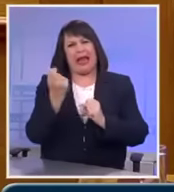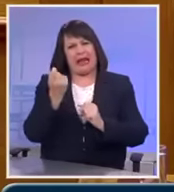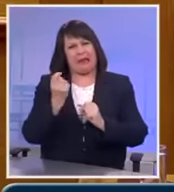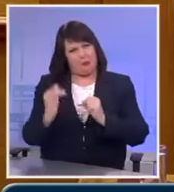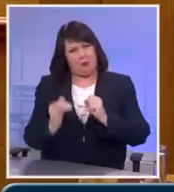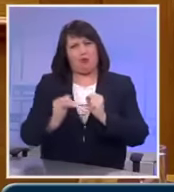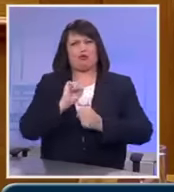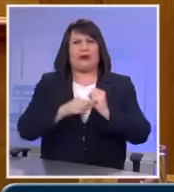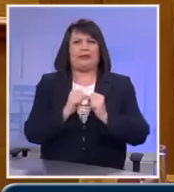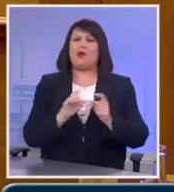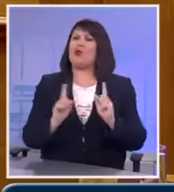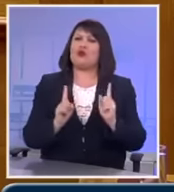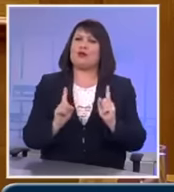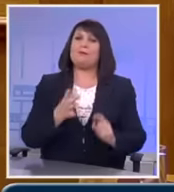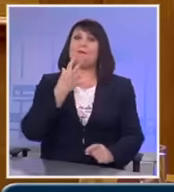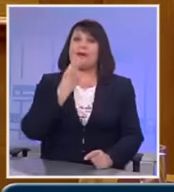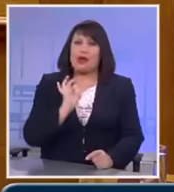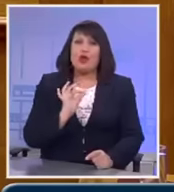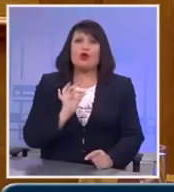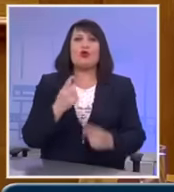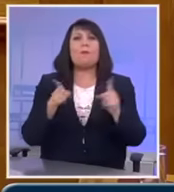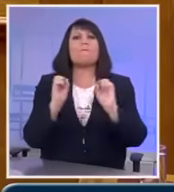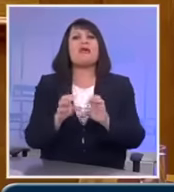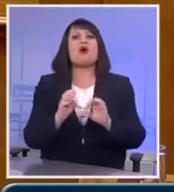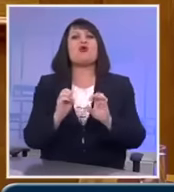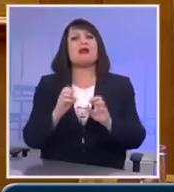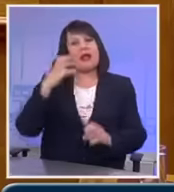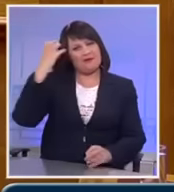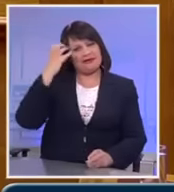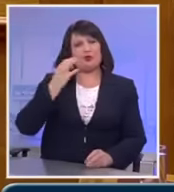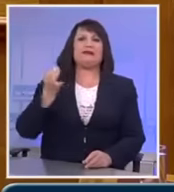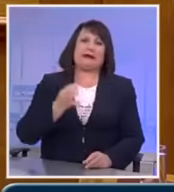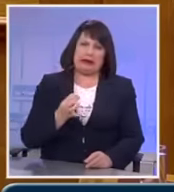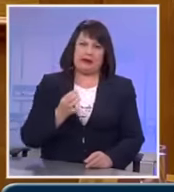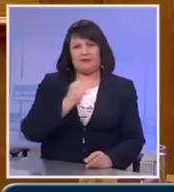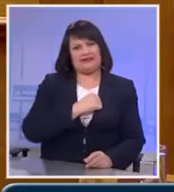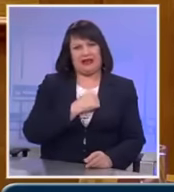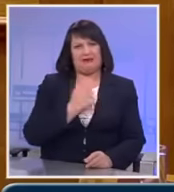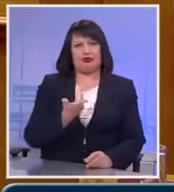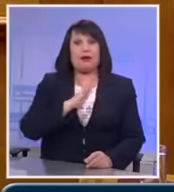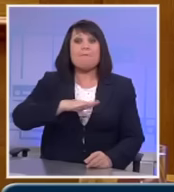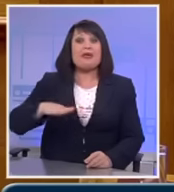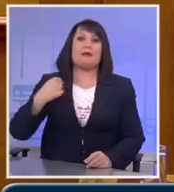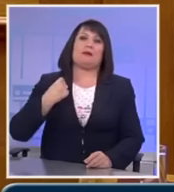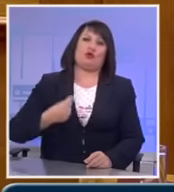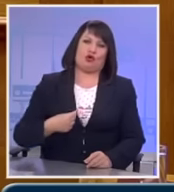επιχειρηματολογήσει αλλά επειδή είναι παιδαγωγική επιστημονική άποψη το ότι τα παιδιά του δημοτικού δεν